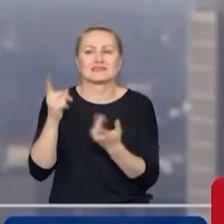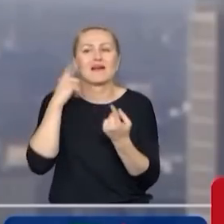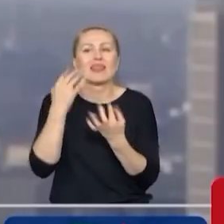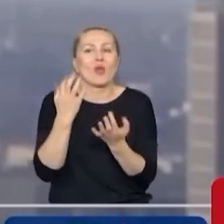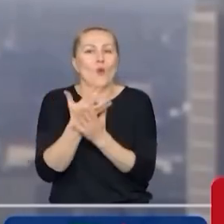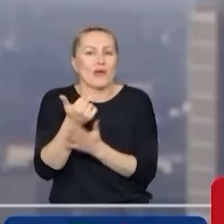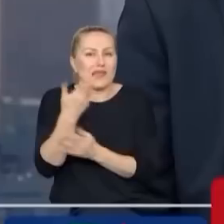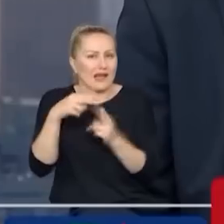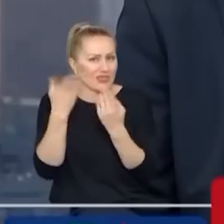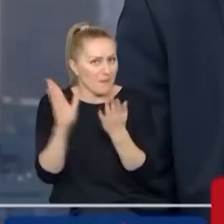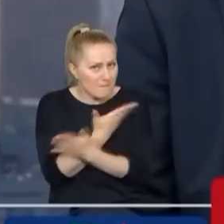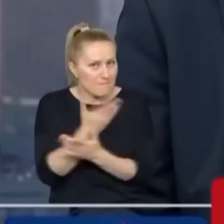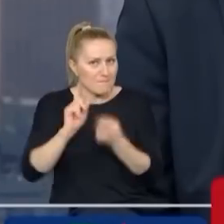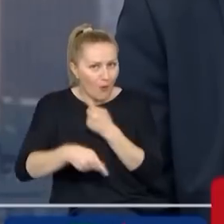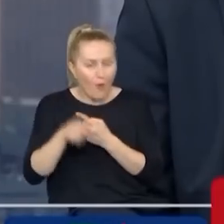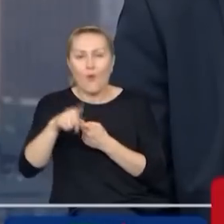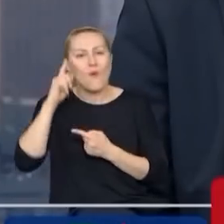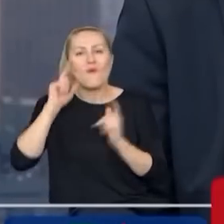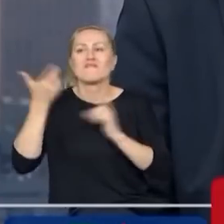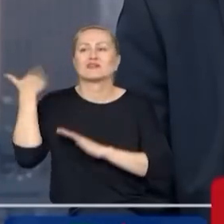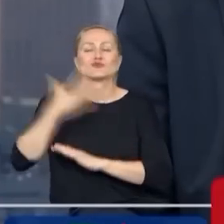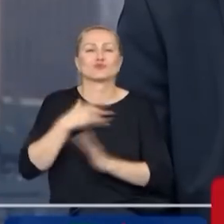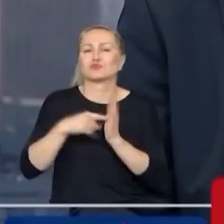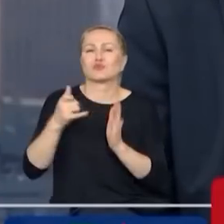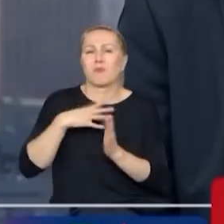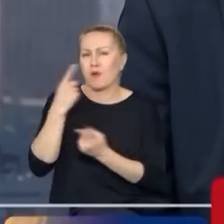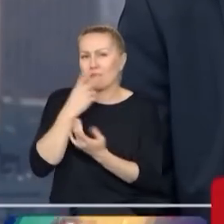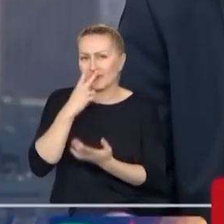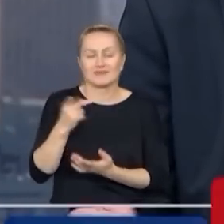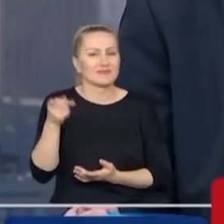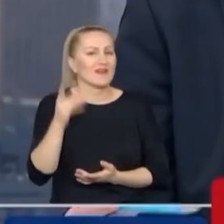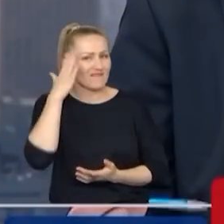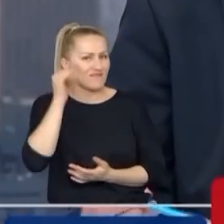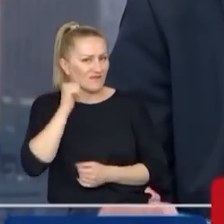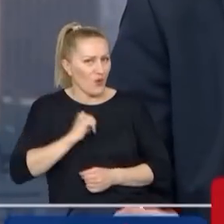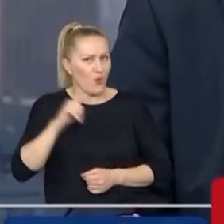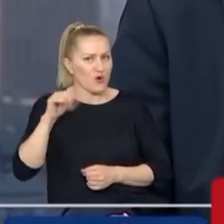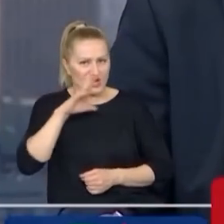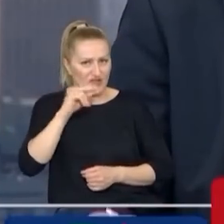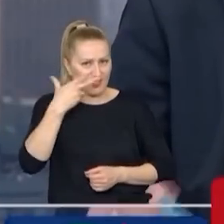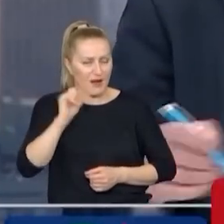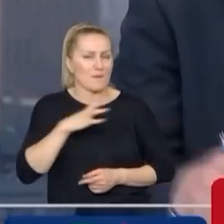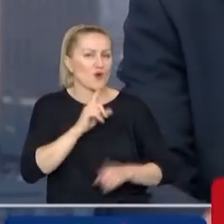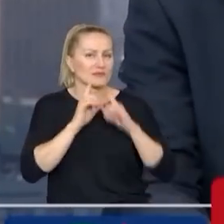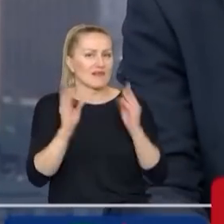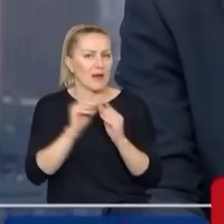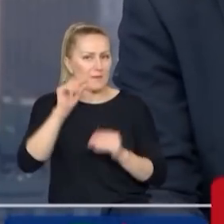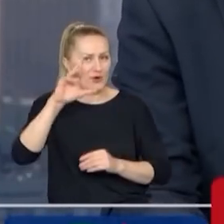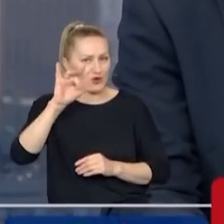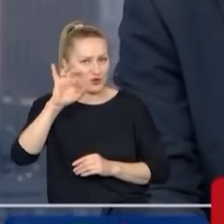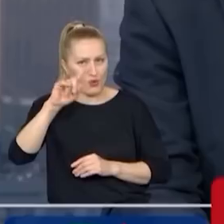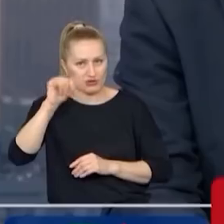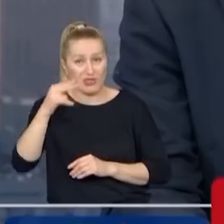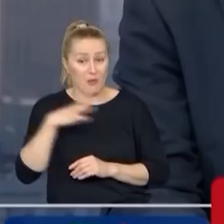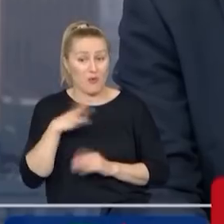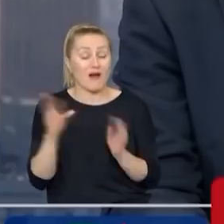sobotnich w Rosji? No wiemy, że wczoraj Łukaszenko odbył rozmowę z Prigożynem wieczorem, późno 5 godzin trwała